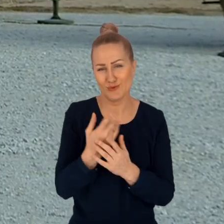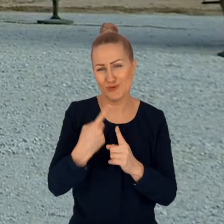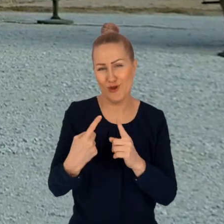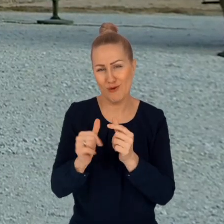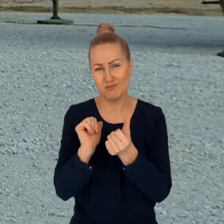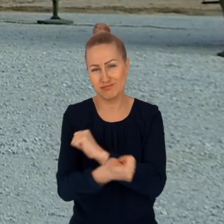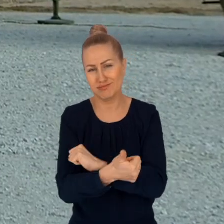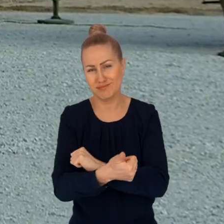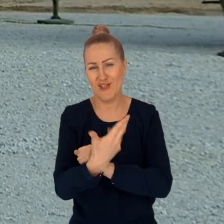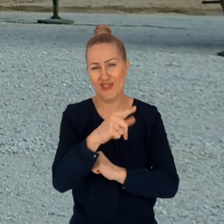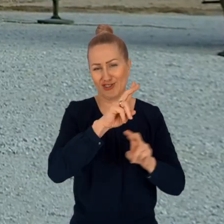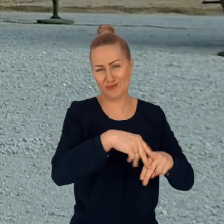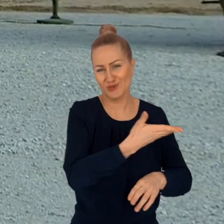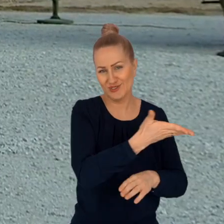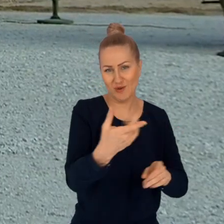przed naszymi